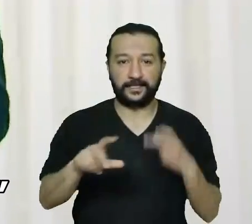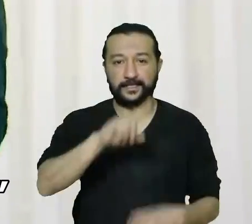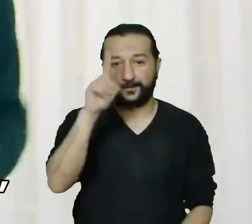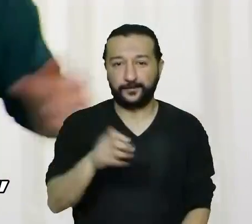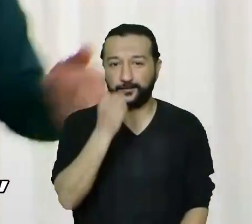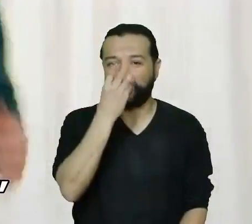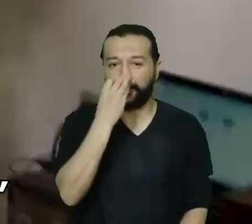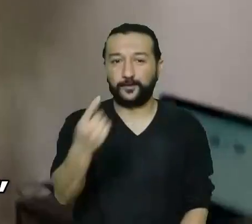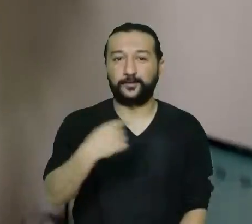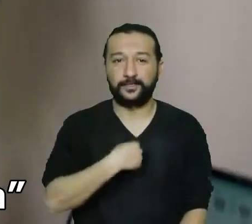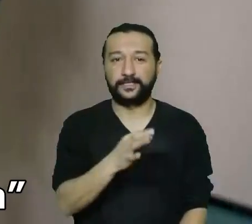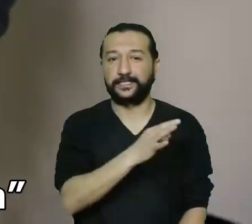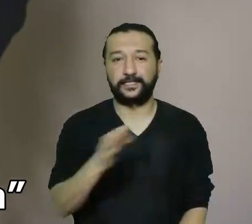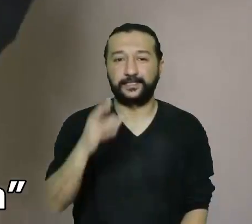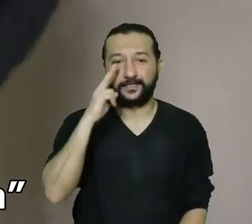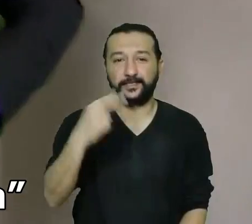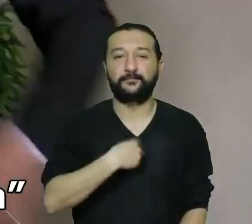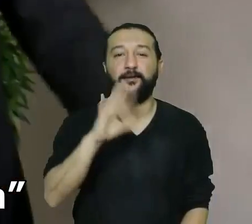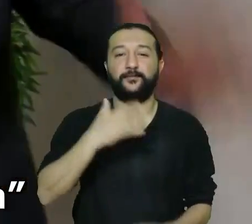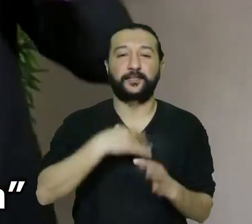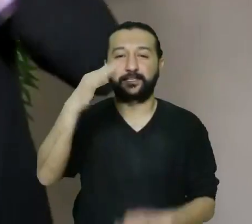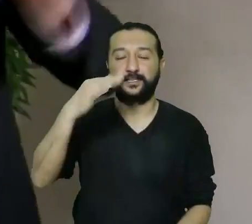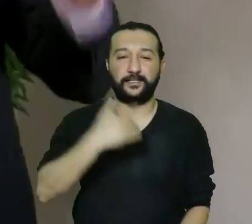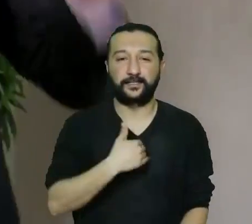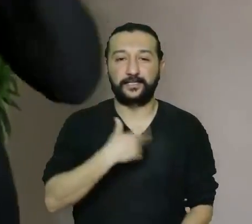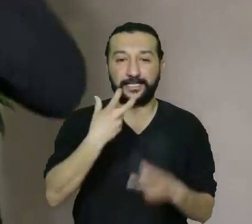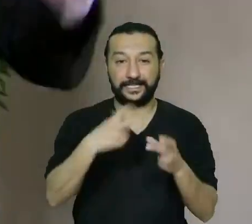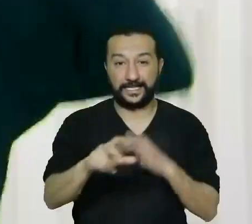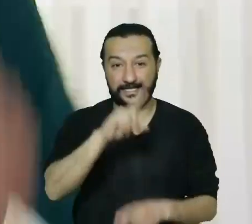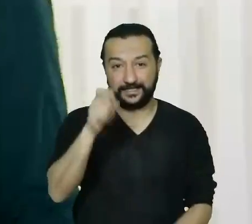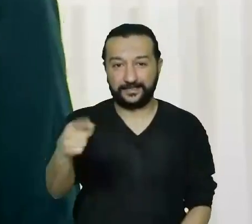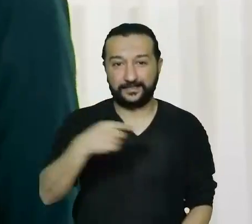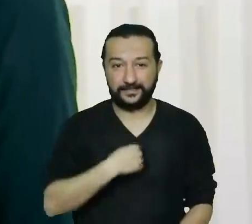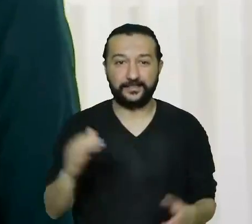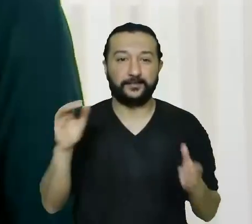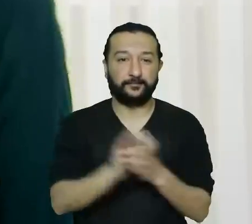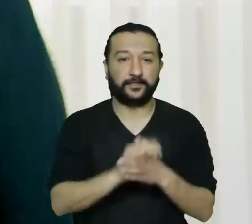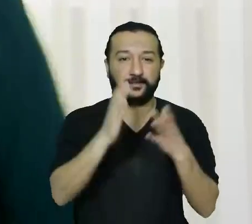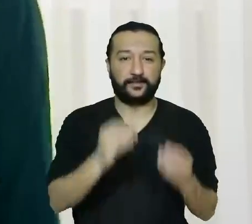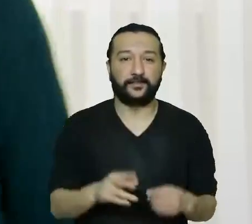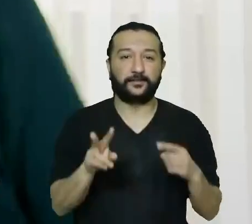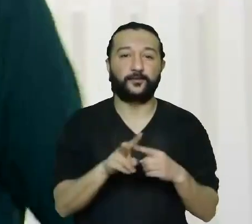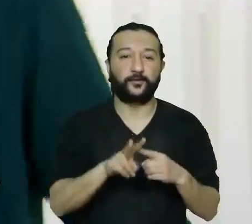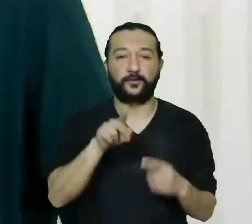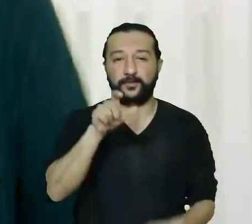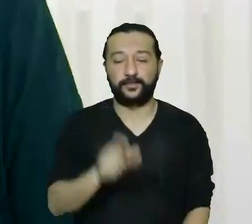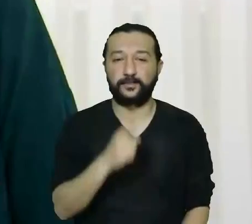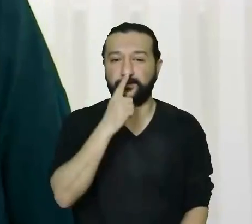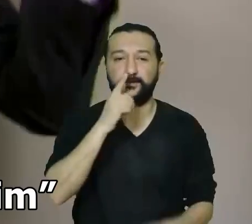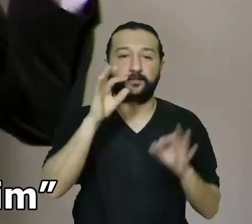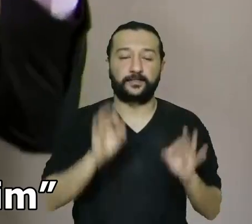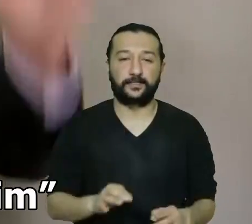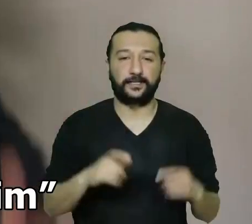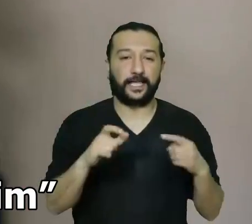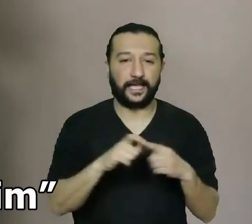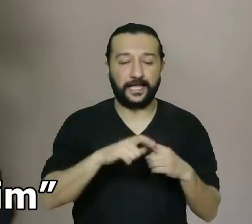Darıldın mı gülüm bana, hiç bakmıyorsun bu yana. Darıldıysa barışalım, kumru gibi